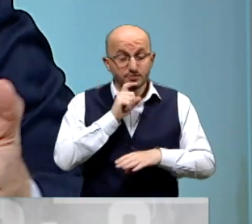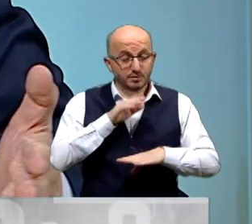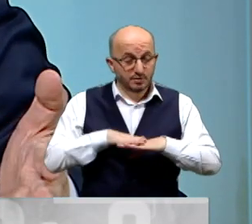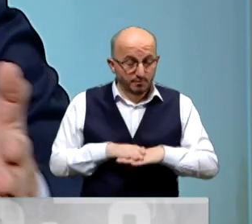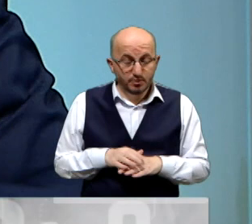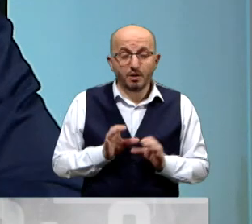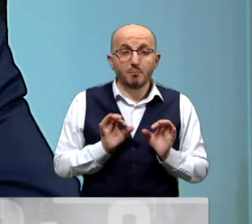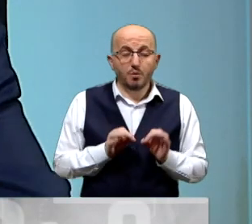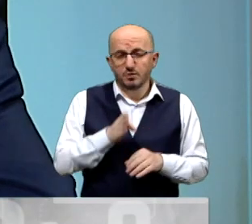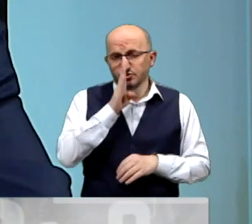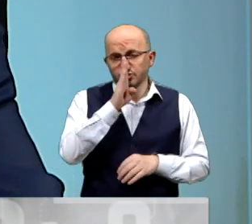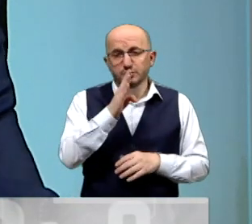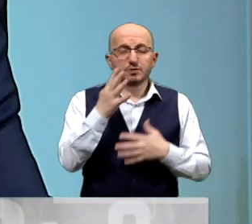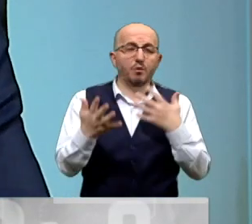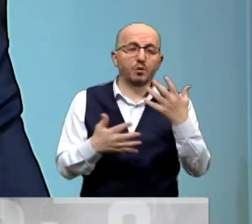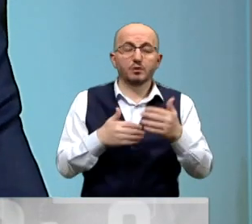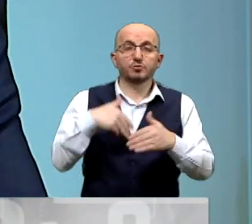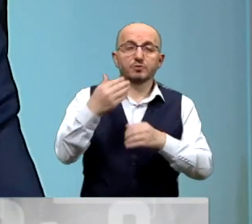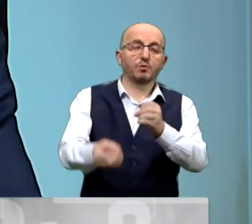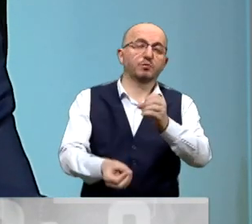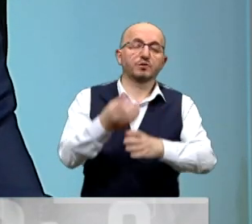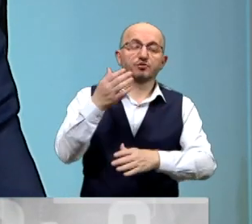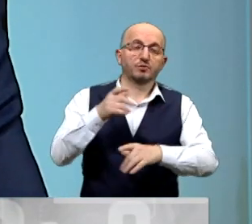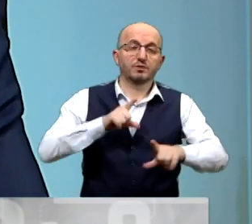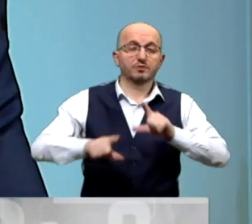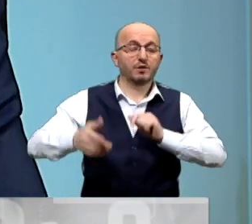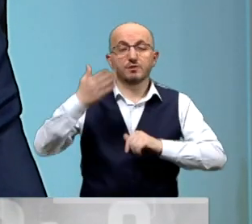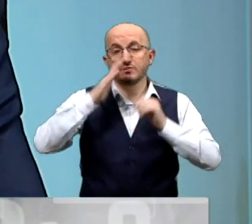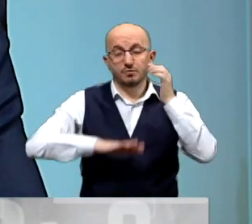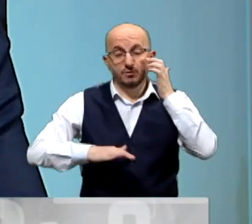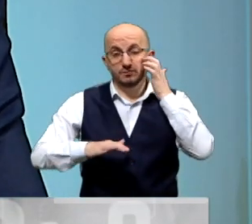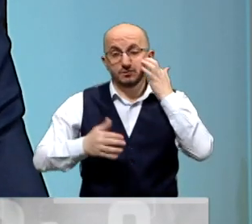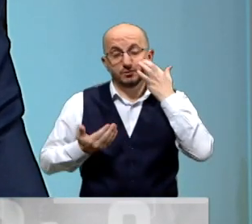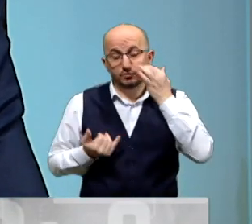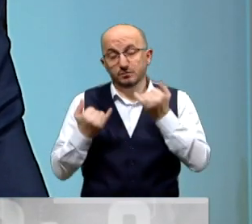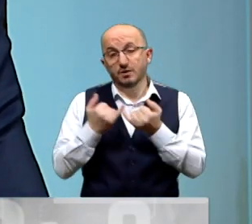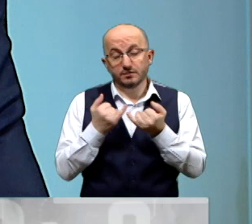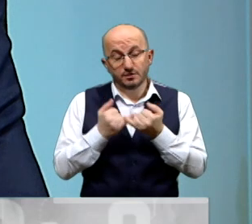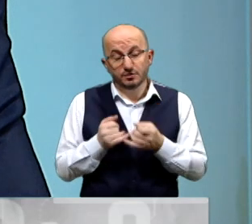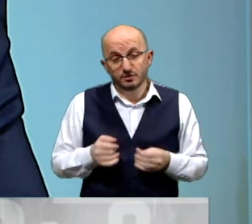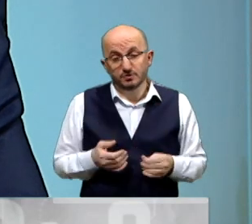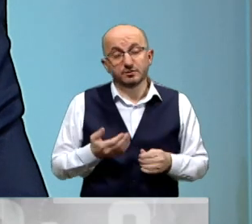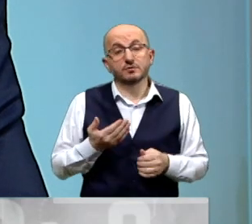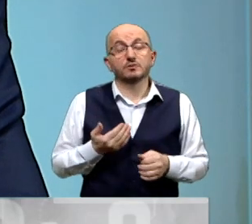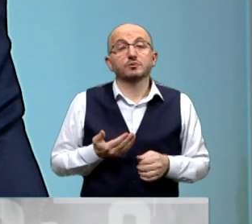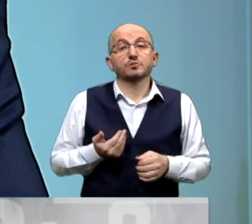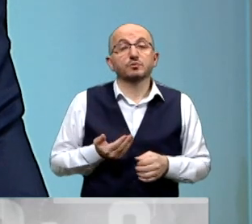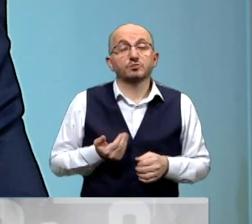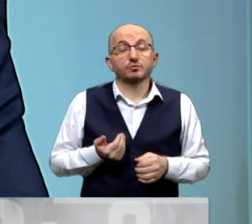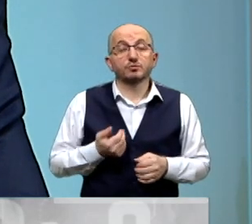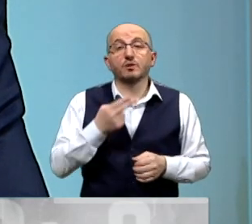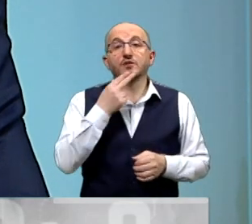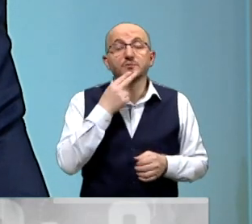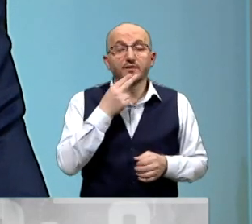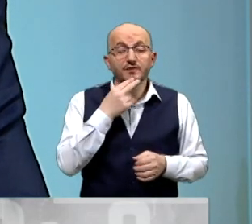böyle ciddi olaylar sonradan ortaya çıkıyor ihtiyaç yoksa yani süt kardeşliği süt hanımefendiler kendi